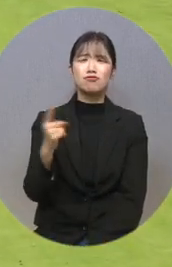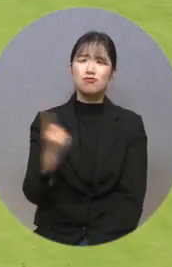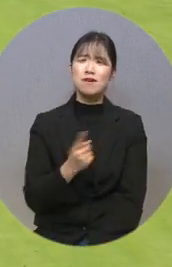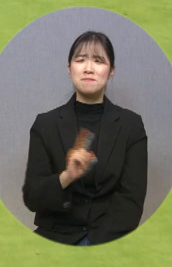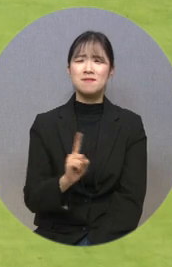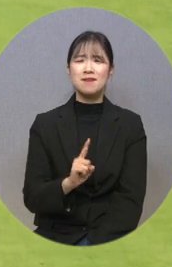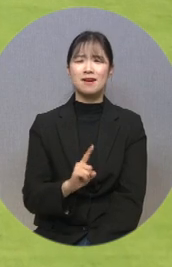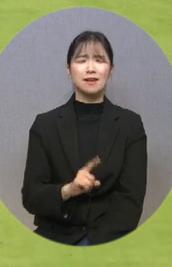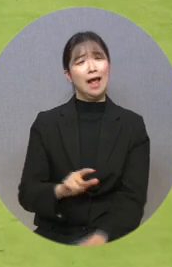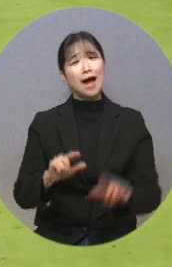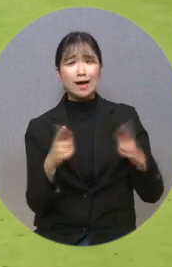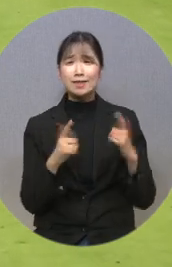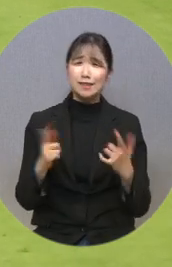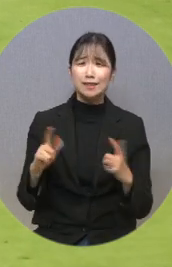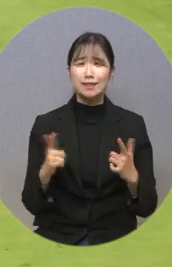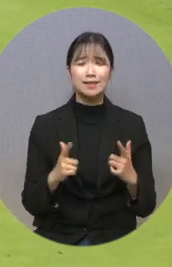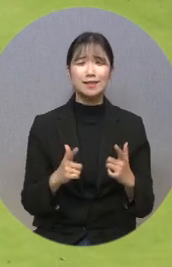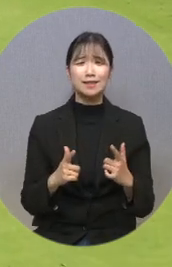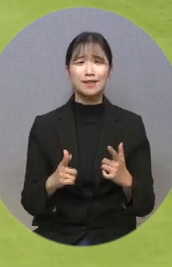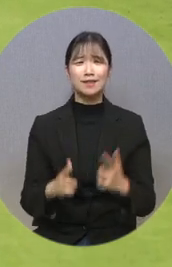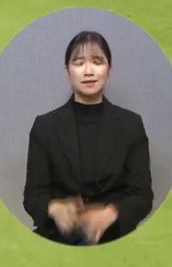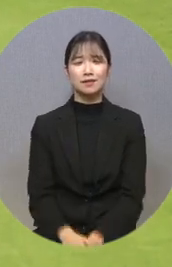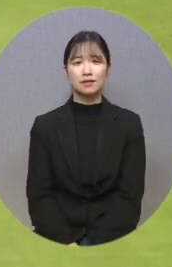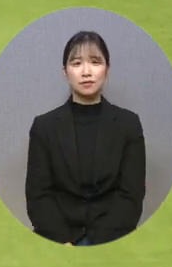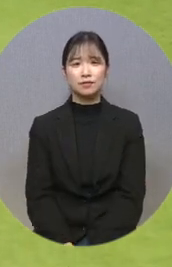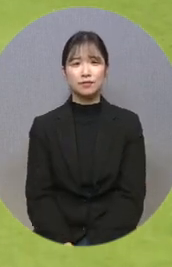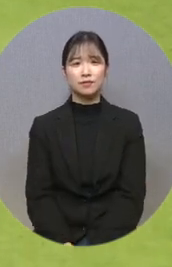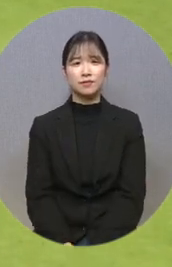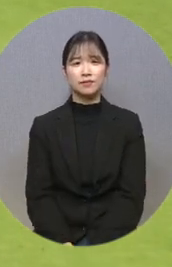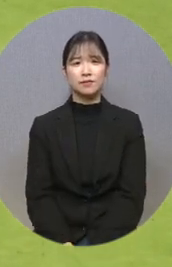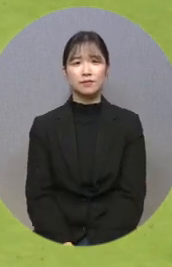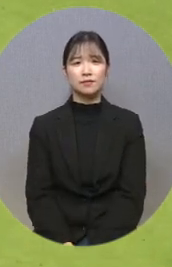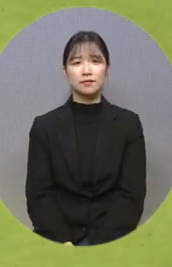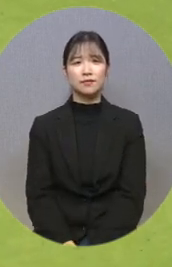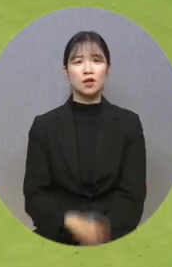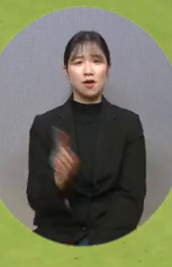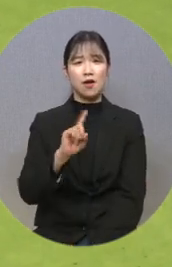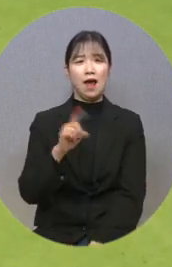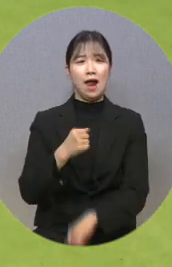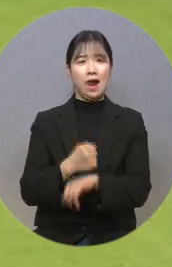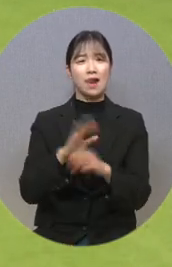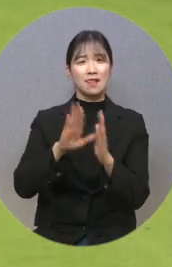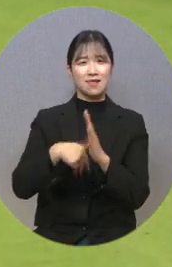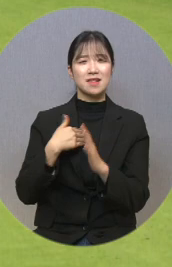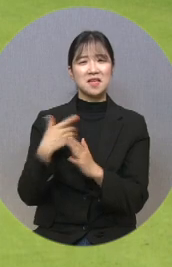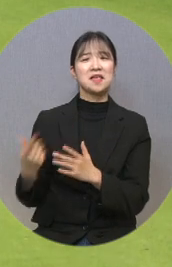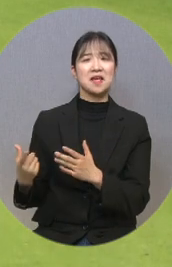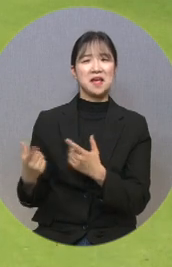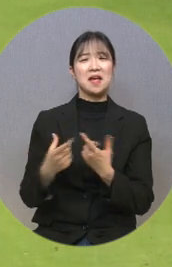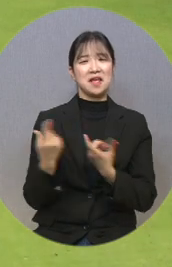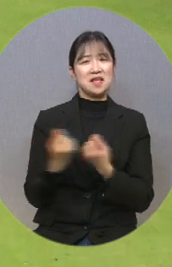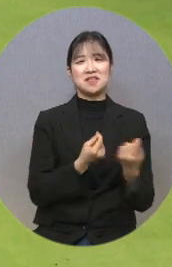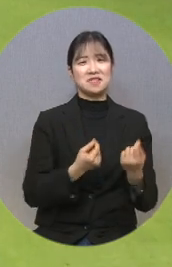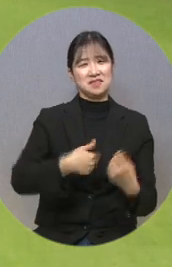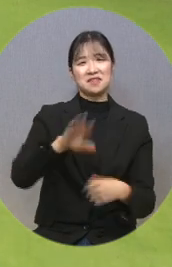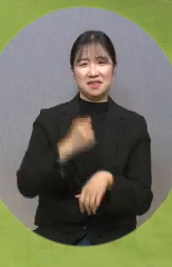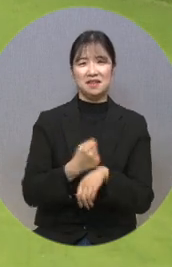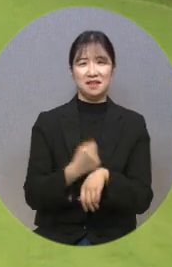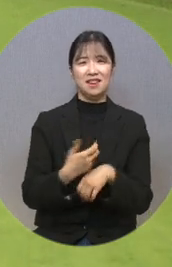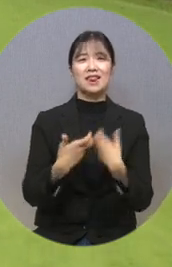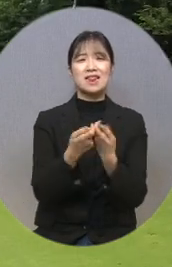양. 사기꾼 아니다, 양. 나 어디 그거 할 때 데려가야겠다, 양. 그거 팀장 같은 거 할 때